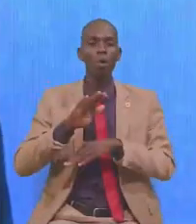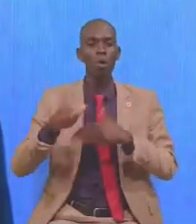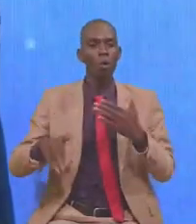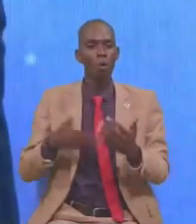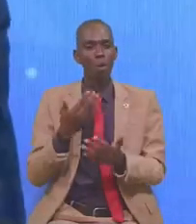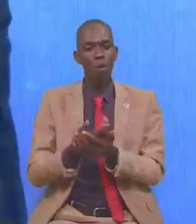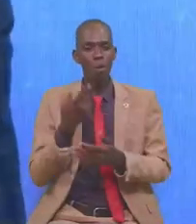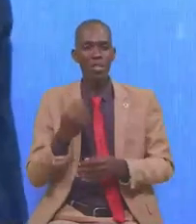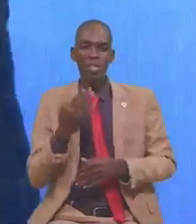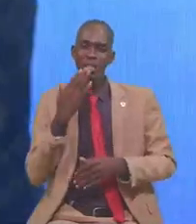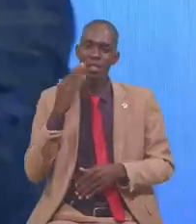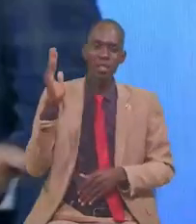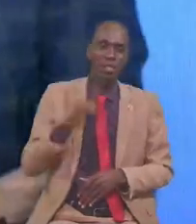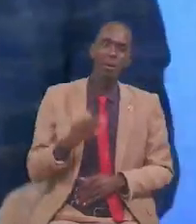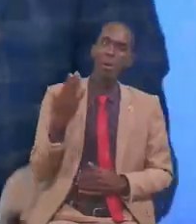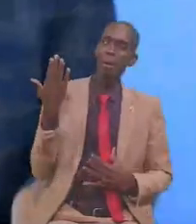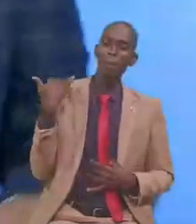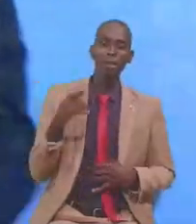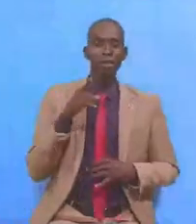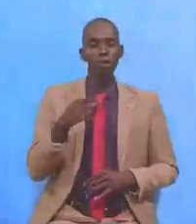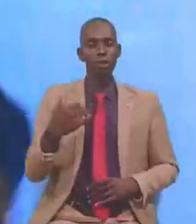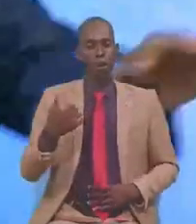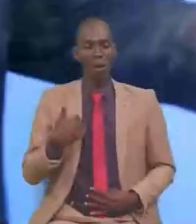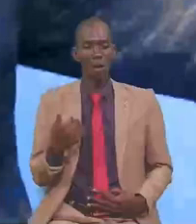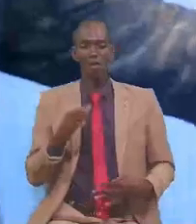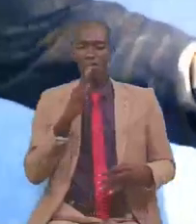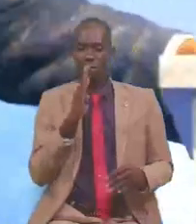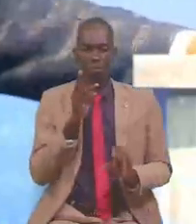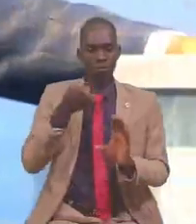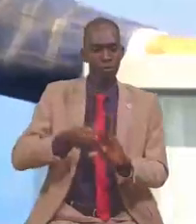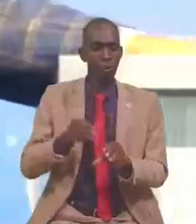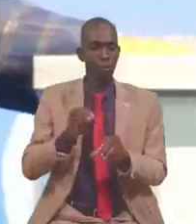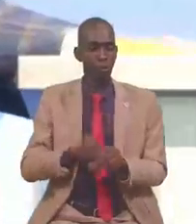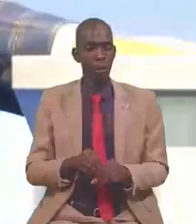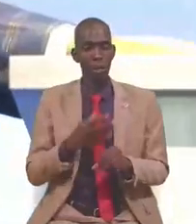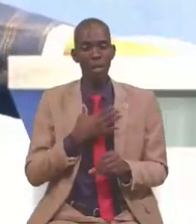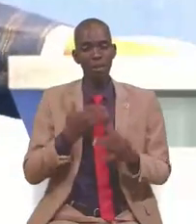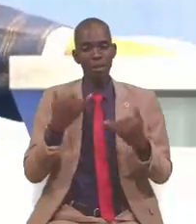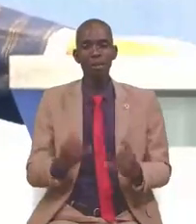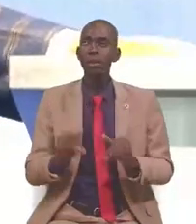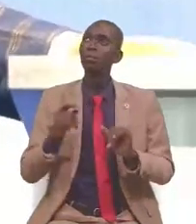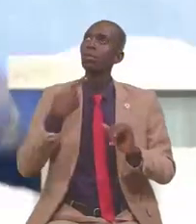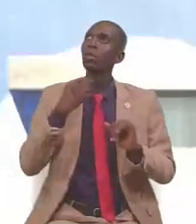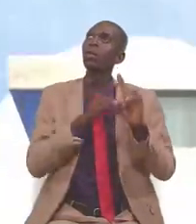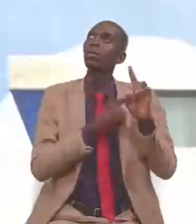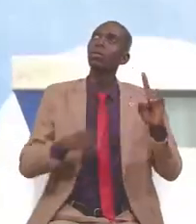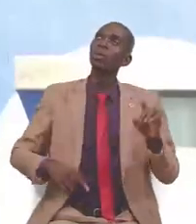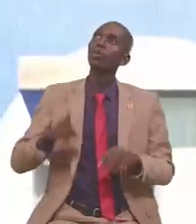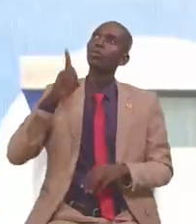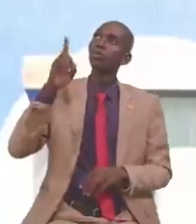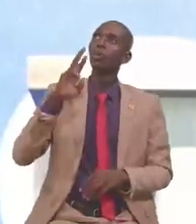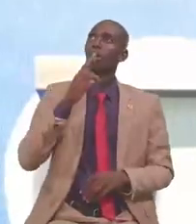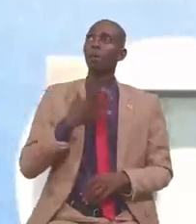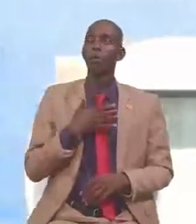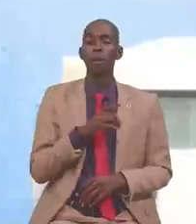choses mauvaises passées, et tu dis, Seigneur, tu es mon Seigneur, ce que tu